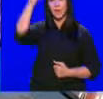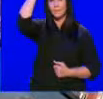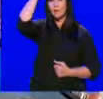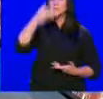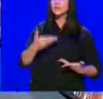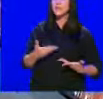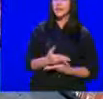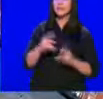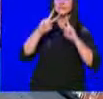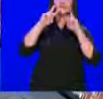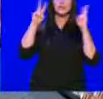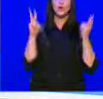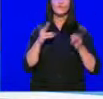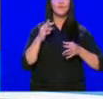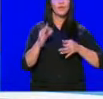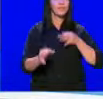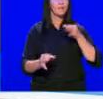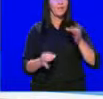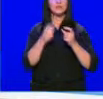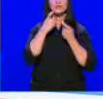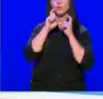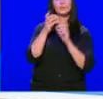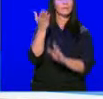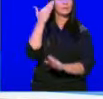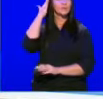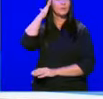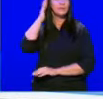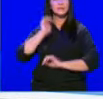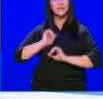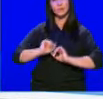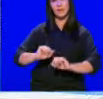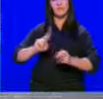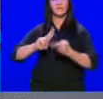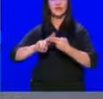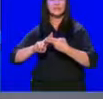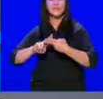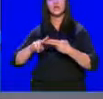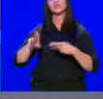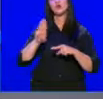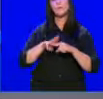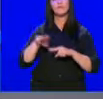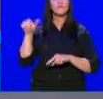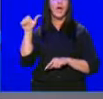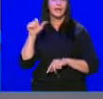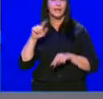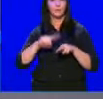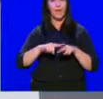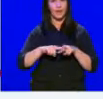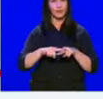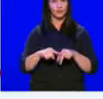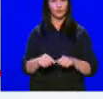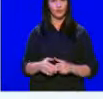Българските интереси и световната дипломация. Коментар на бившите министри на отбраната Велизар Шаламанов и Ангел Найденов.